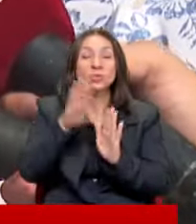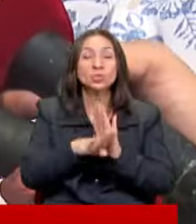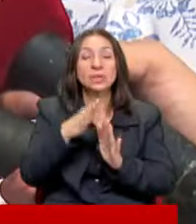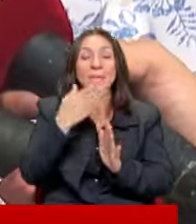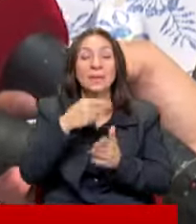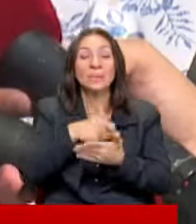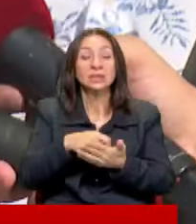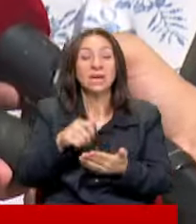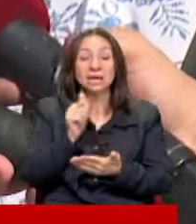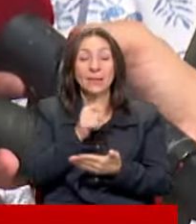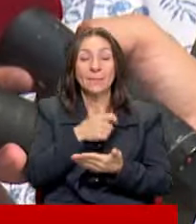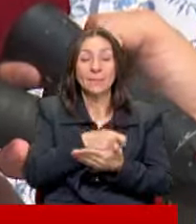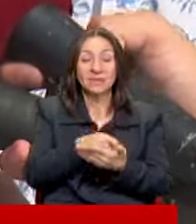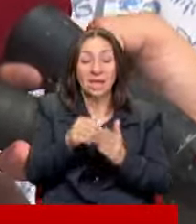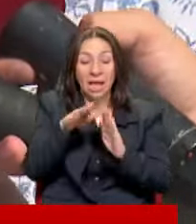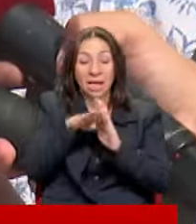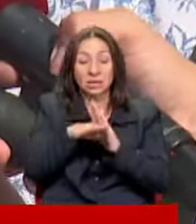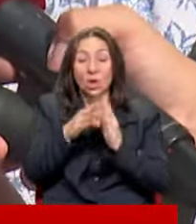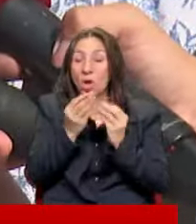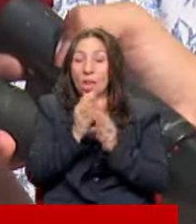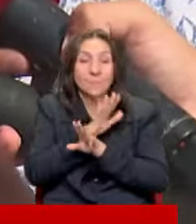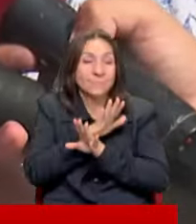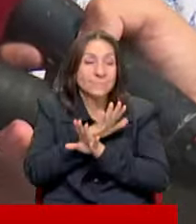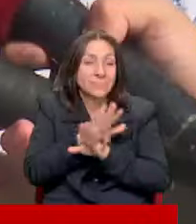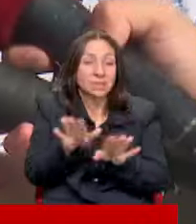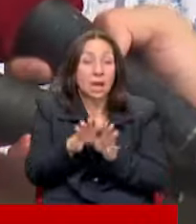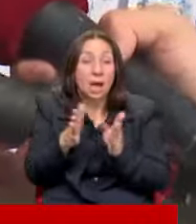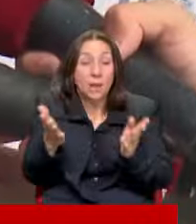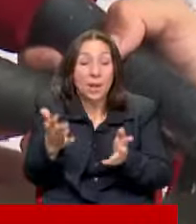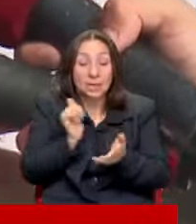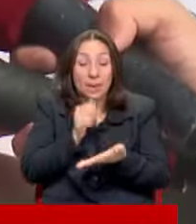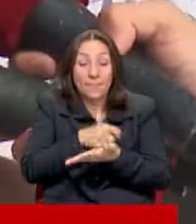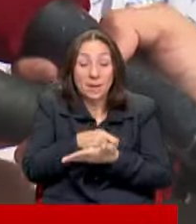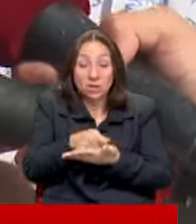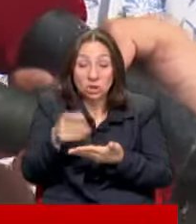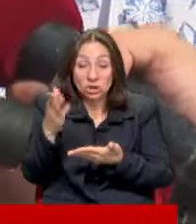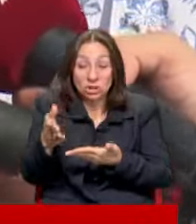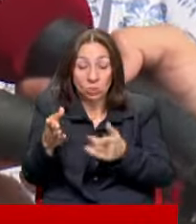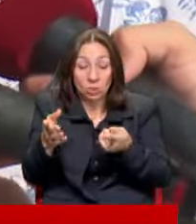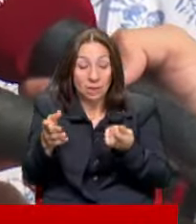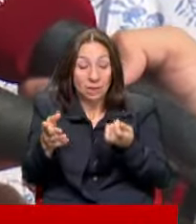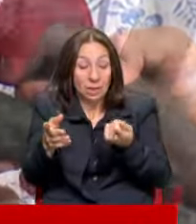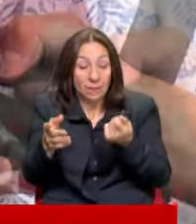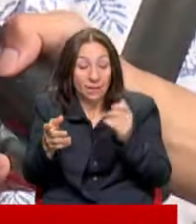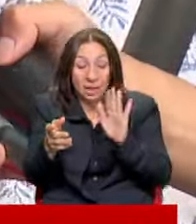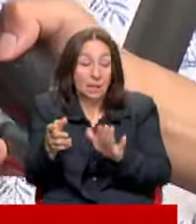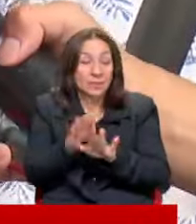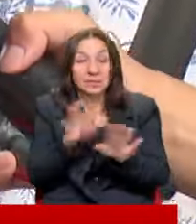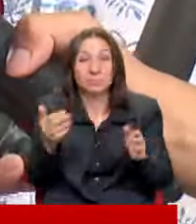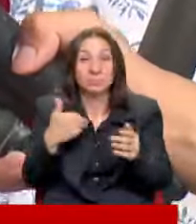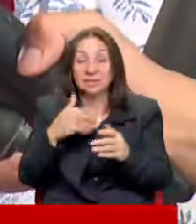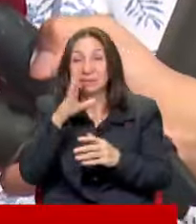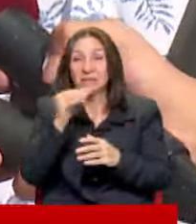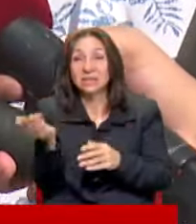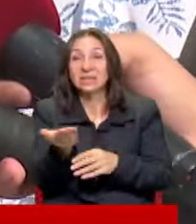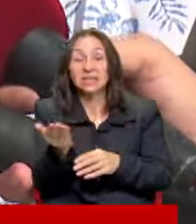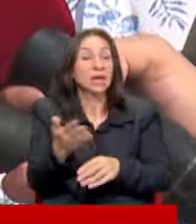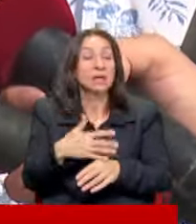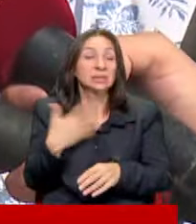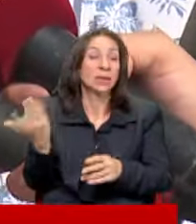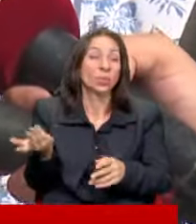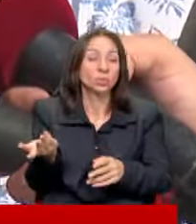maaşı Asgari ücretin altında olamaz Ancak asgari ücret de bu rakamlarda kalamaz Biz kimseden sadaka